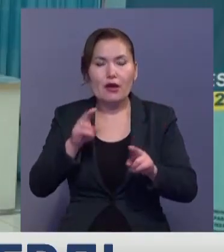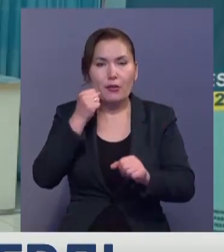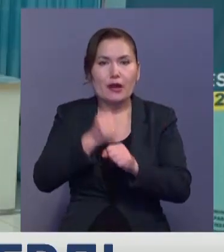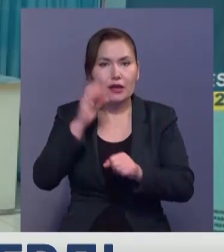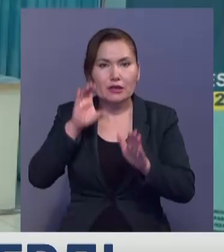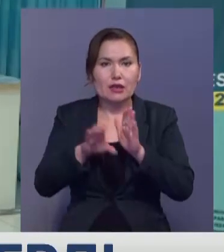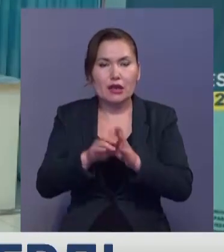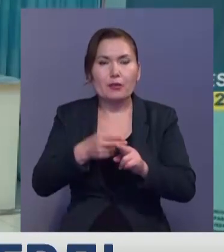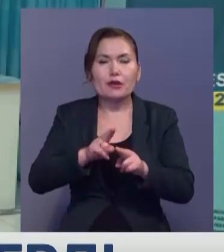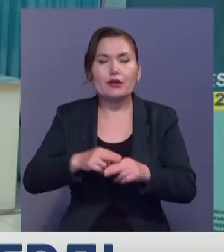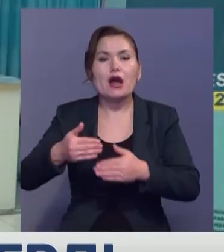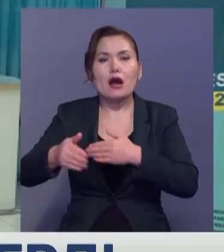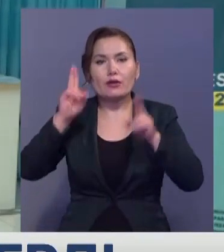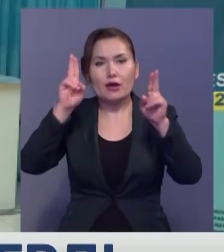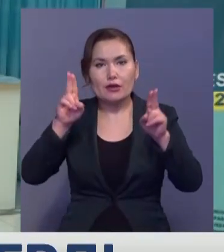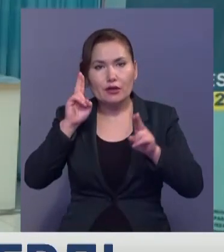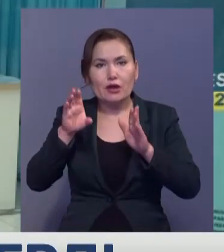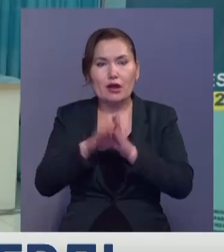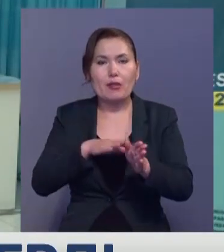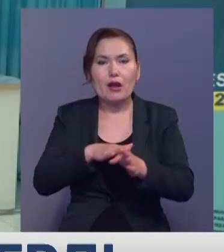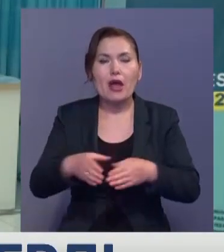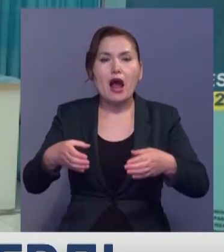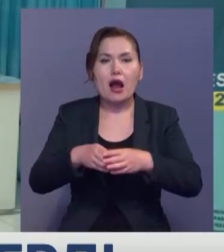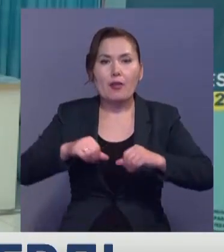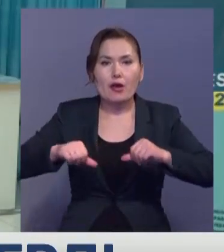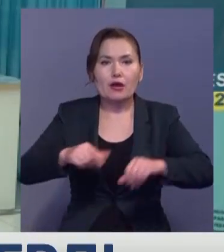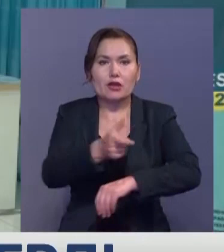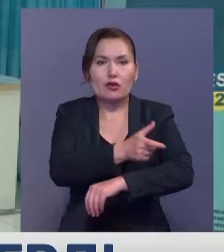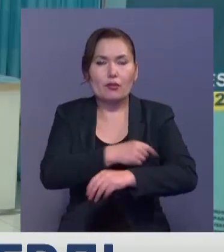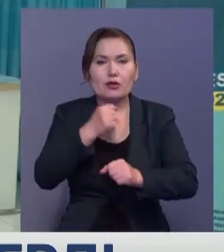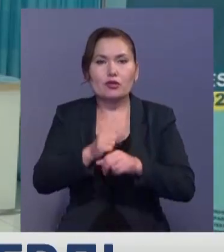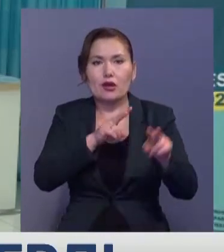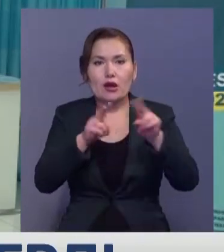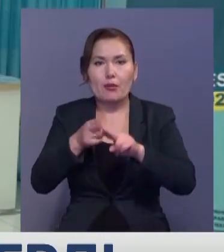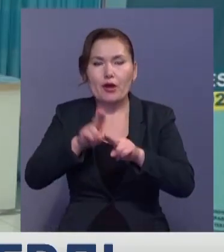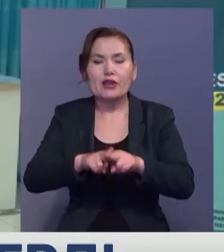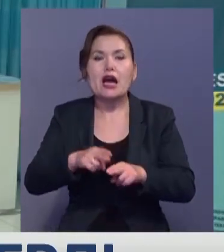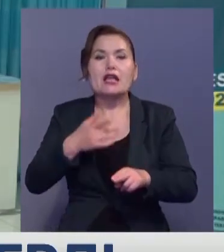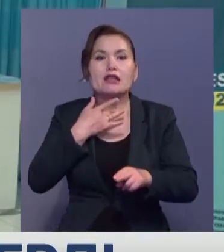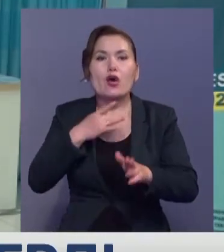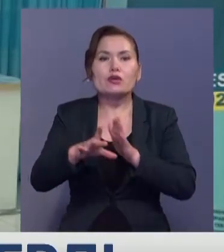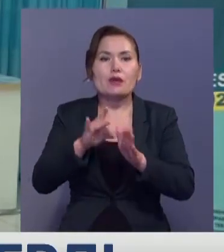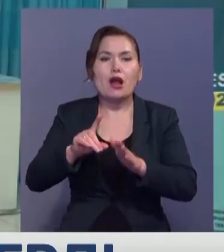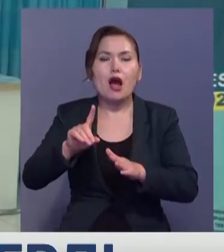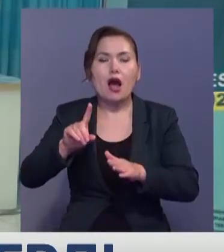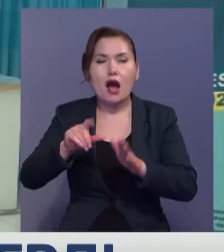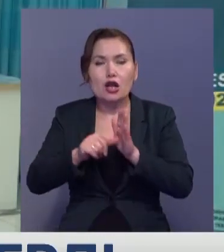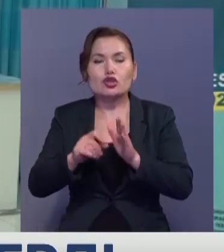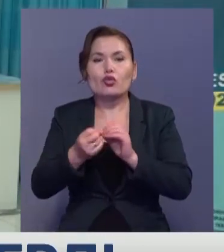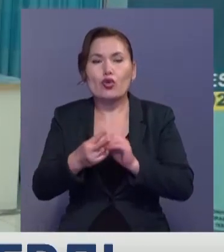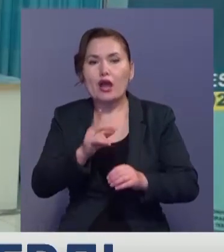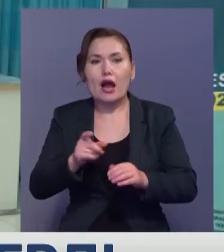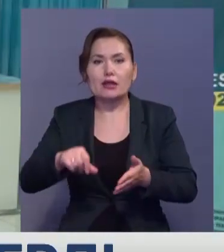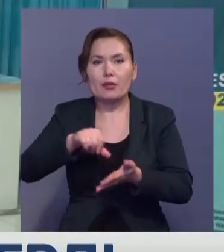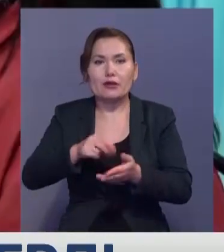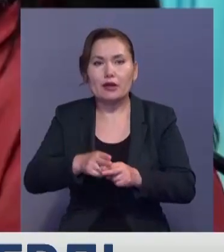сақталды, әлеуметтік қашықтықтың сақталуын партиялық комиссия жіті бақылады. Дауыс беруге 612 үміткер қатысса, ал